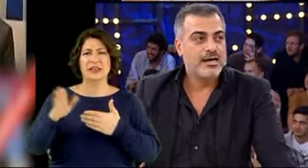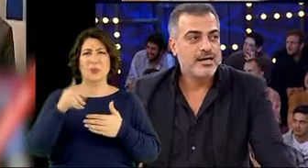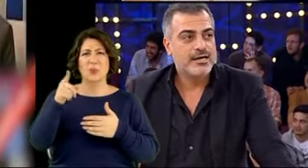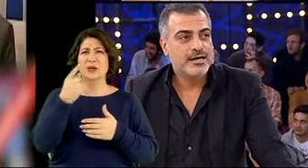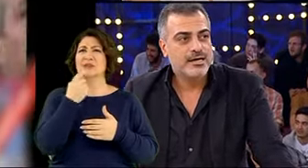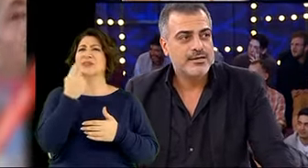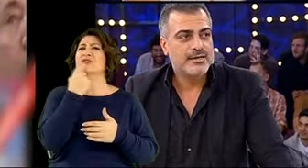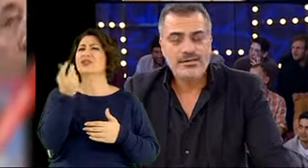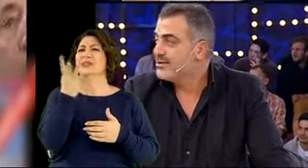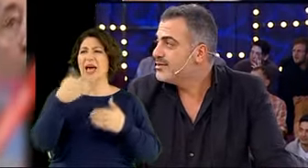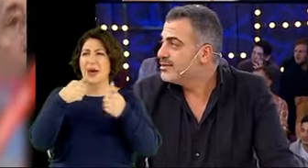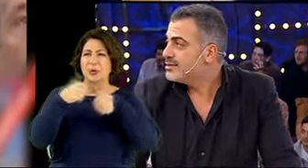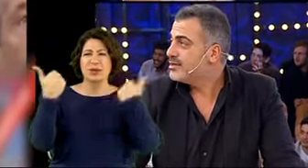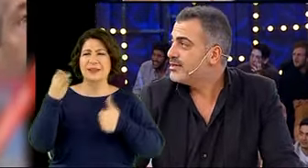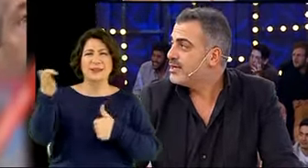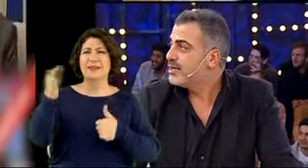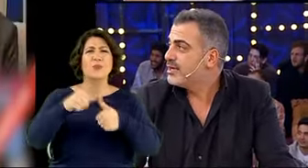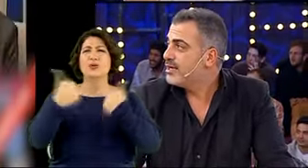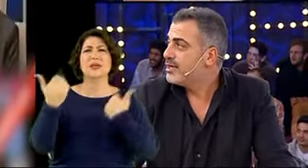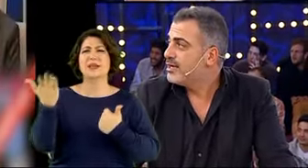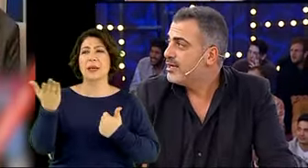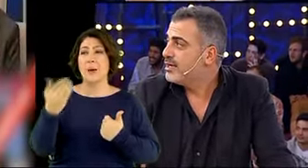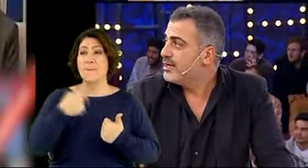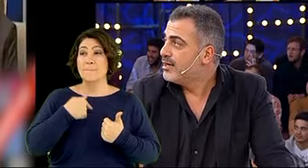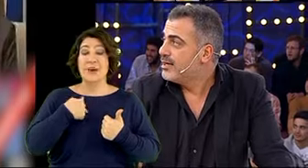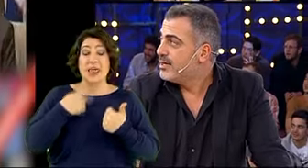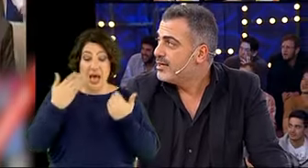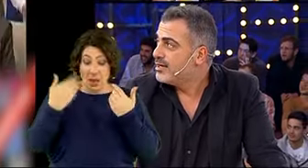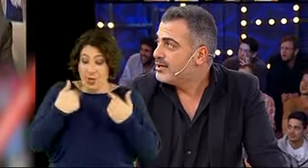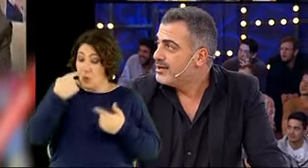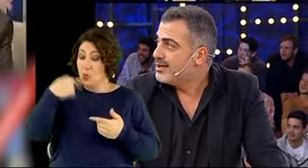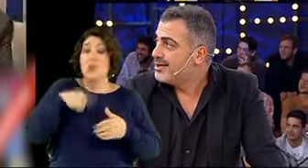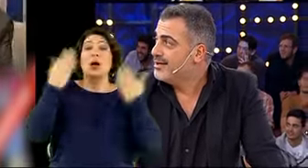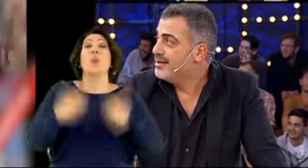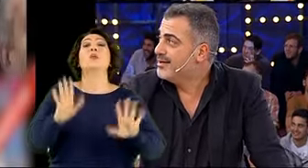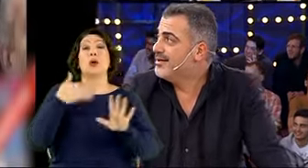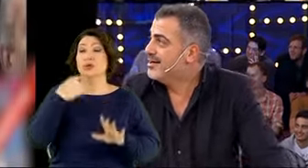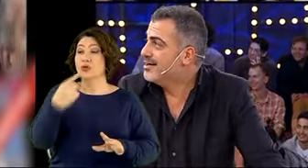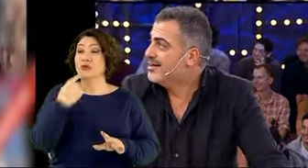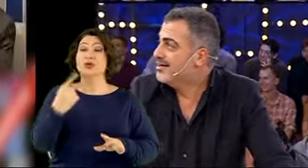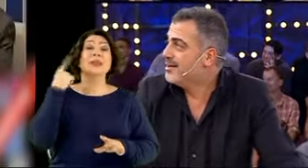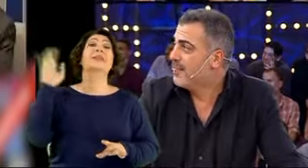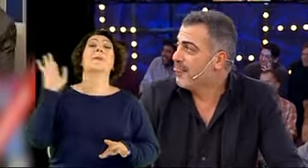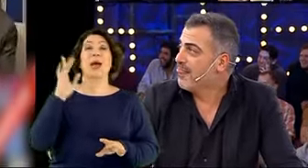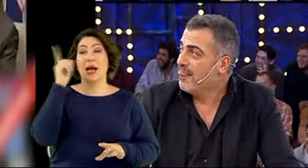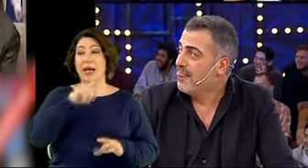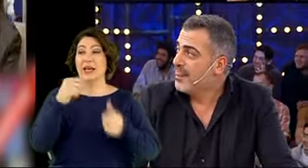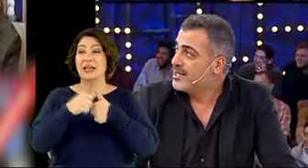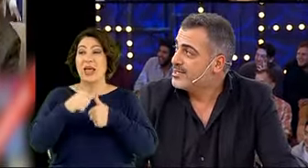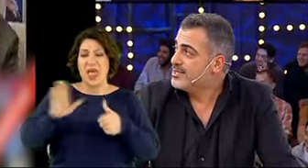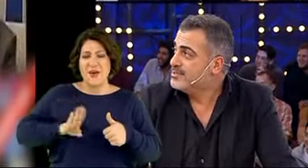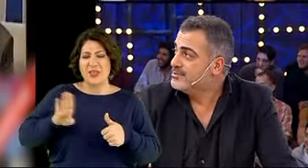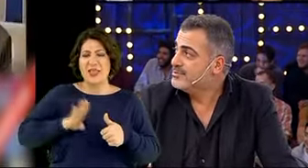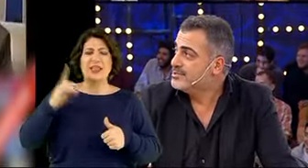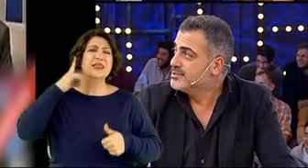kadar düşünüyorsun? Sen niye ayrıldın? Için. Niye ayrıldın? Bana itaat etmem. Niye? Bana itaat etmem. Bunları niye ayrıldın? Bana itaat etmem. Evlata